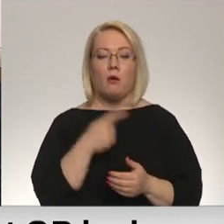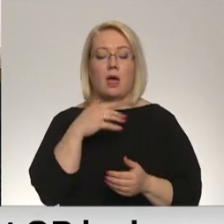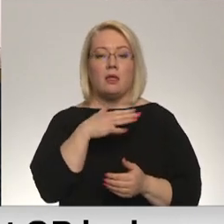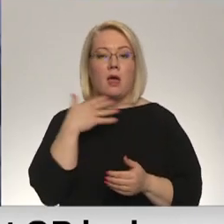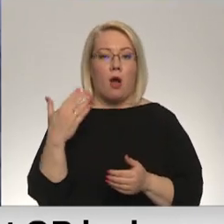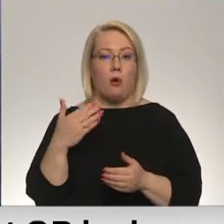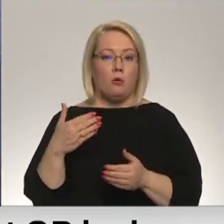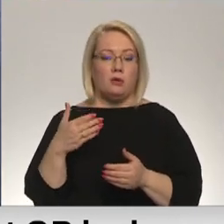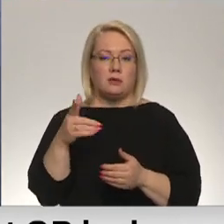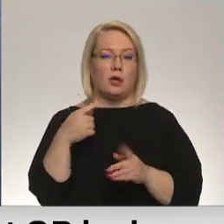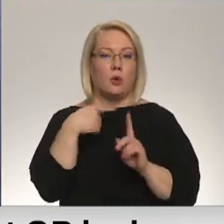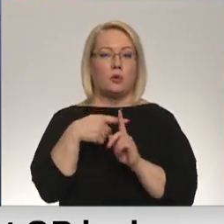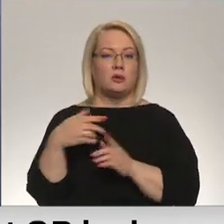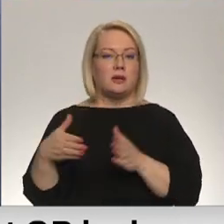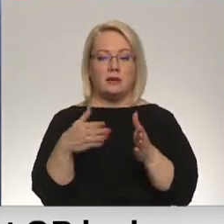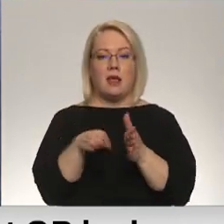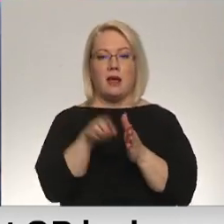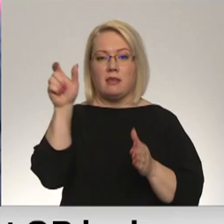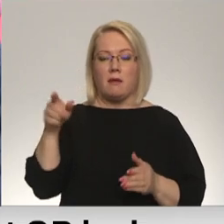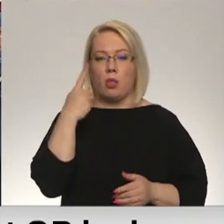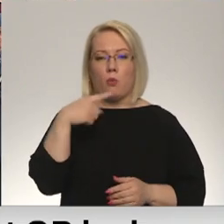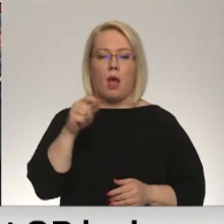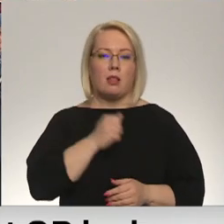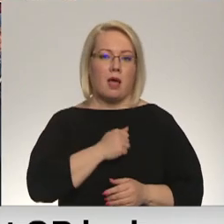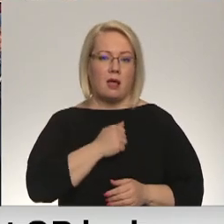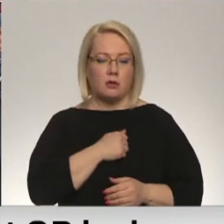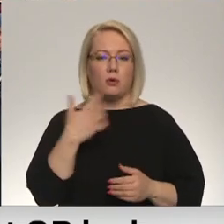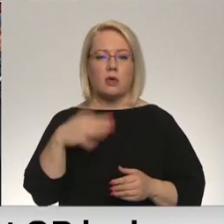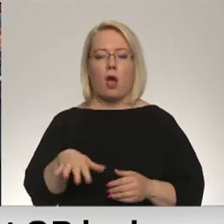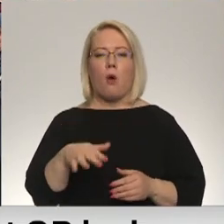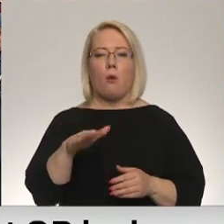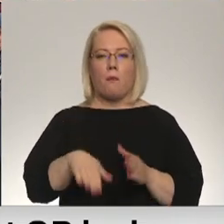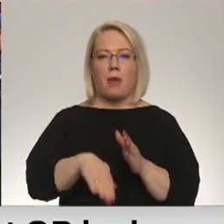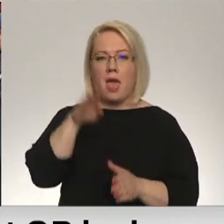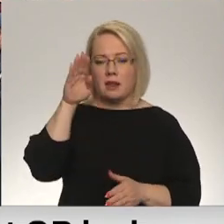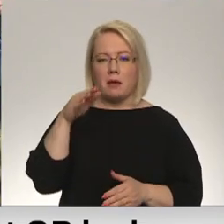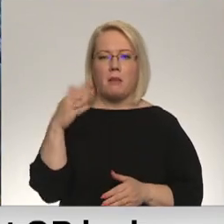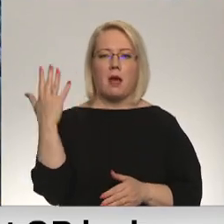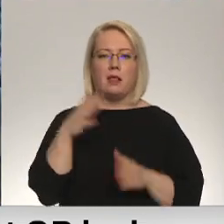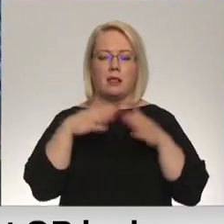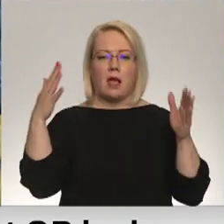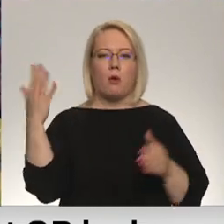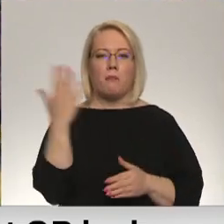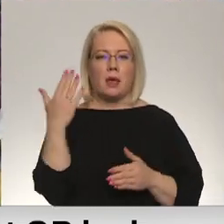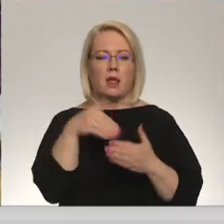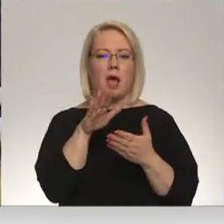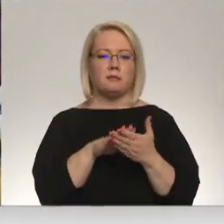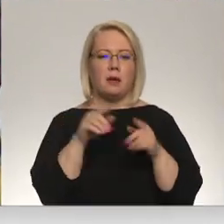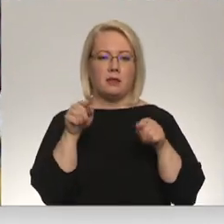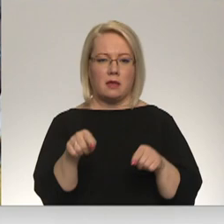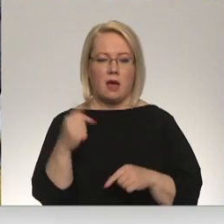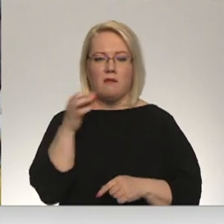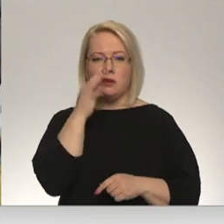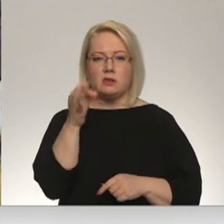ir no Latgales un atzīst, ka jau bērnībā Lielo piekdienu atzīmēja šādi. No mazotnes. Kā teikt, viss